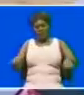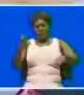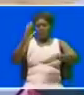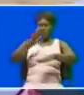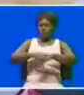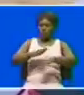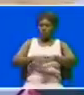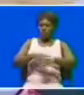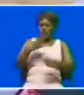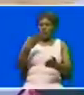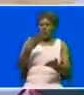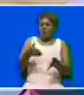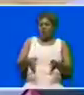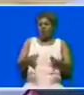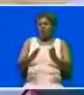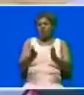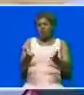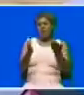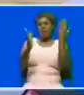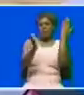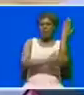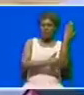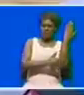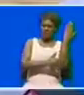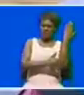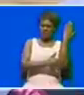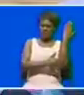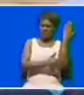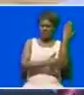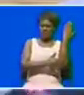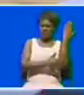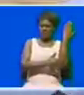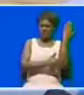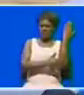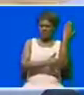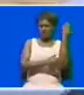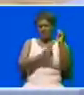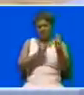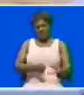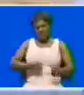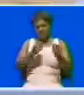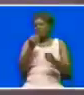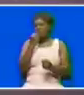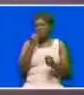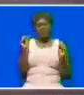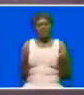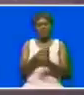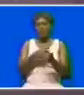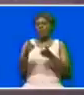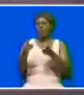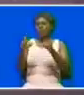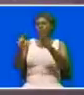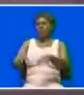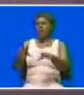na pesa barabara dio hizo baya, hata wakifanya mambo ya ukulima hiyo chakula yao haiwezi ifika kwa